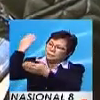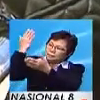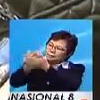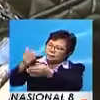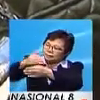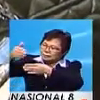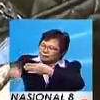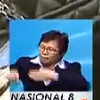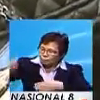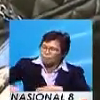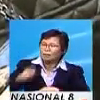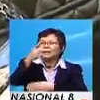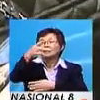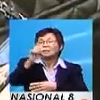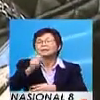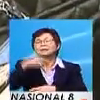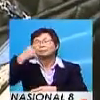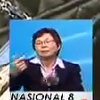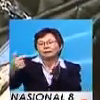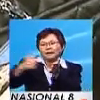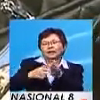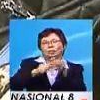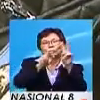kes akan disebut semula